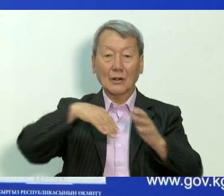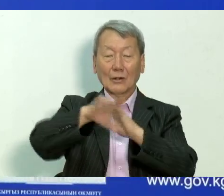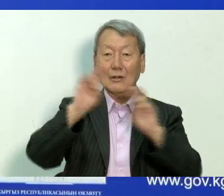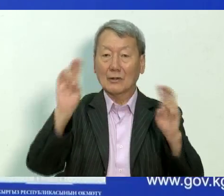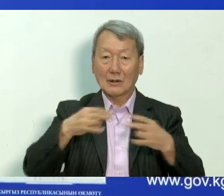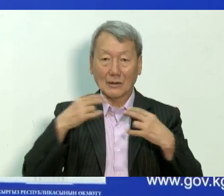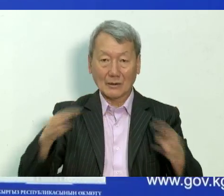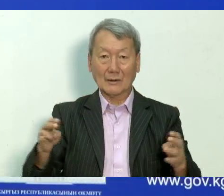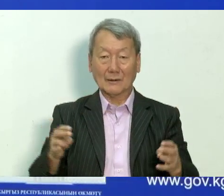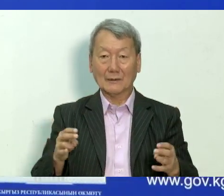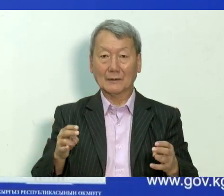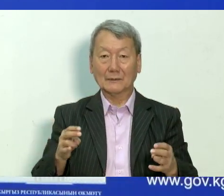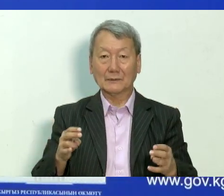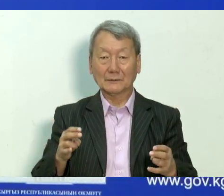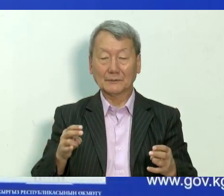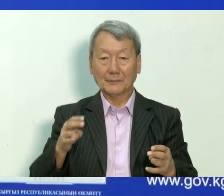кандай